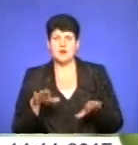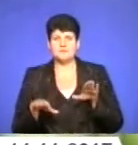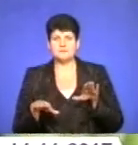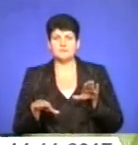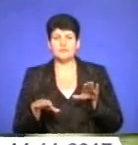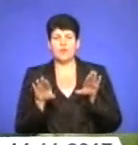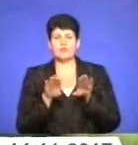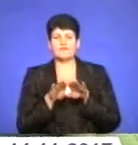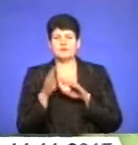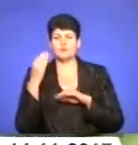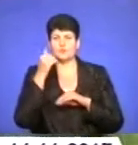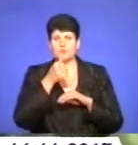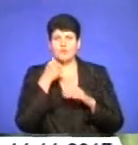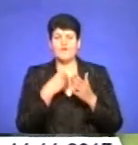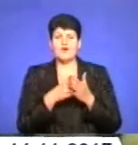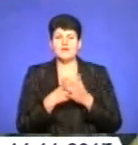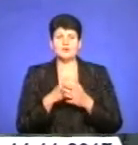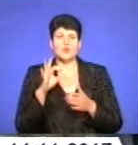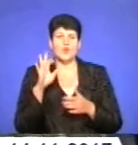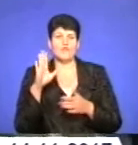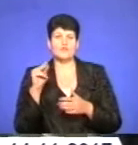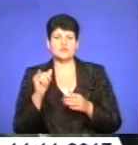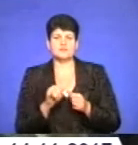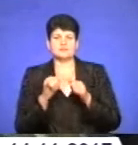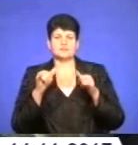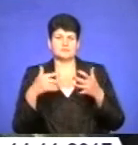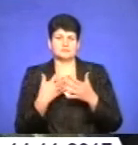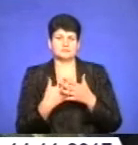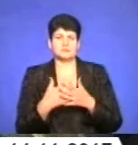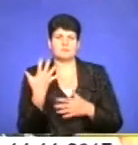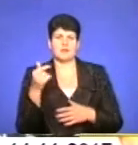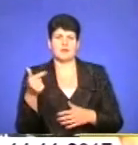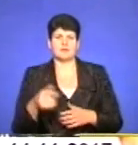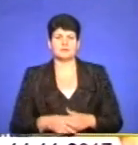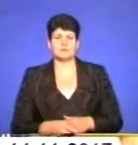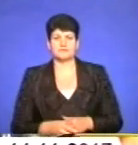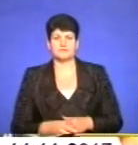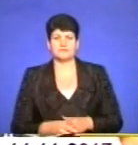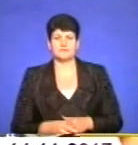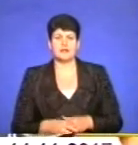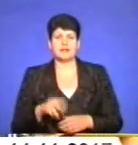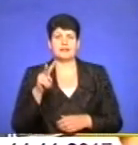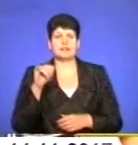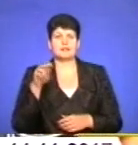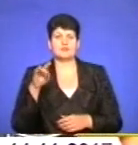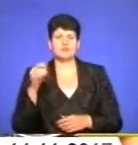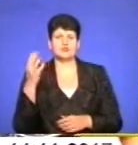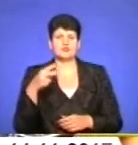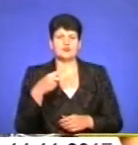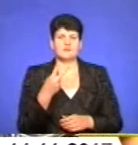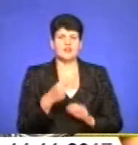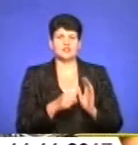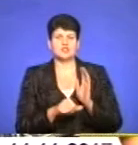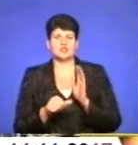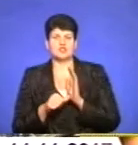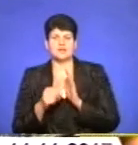У порівнянні з минулим роком вартість овочів та фруктів зросла в середньому на 5 гривень. Лимони по 42 і по 66. Є